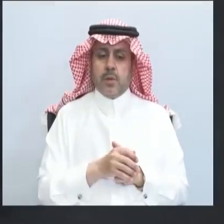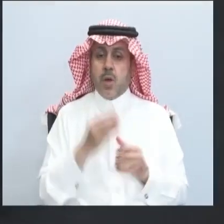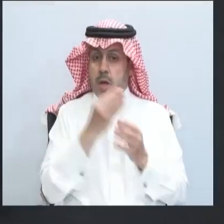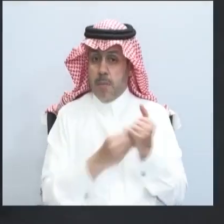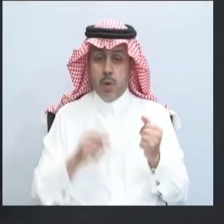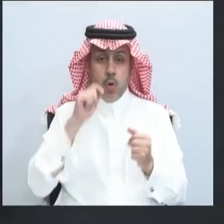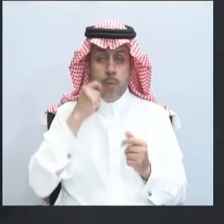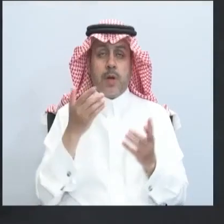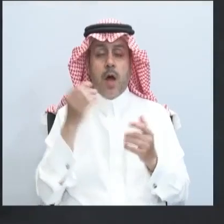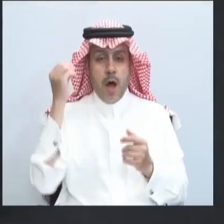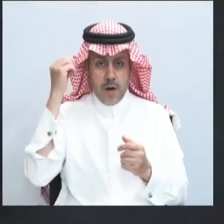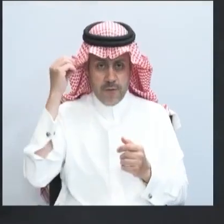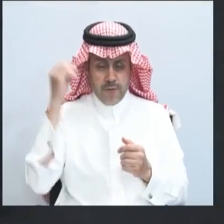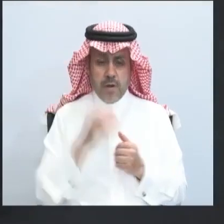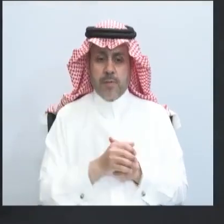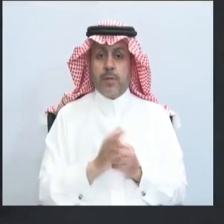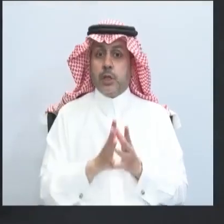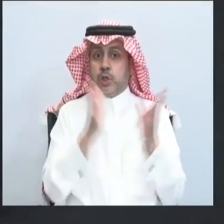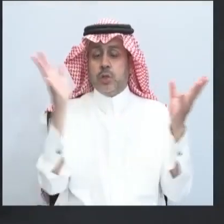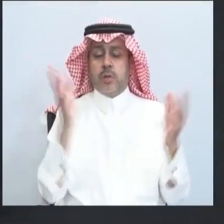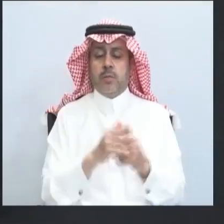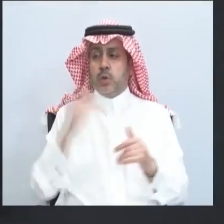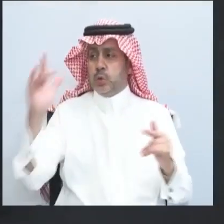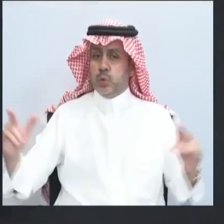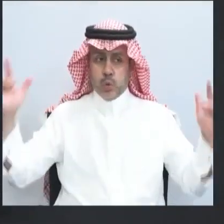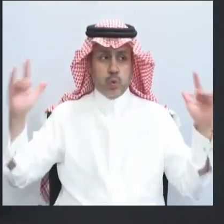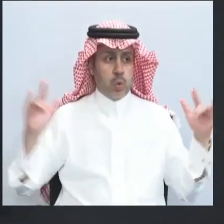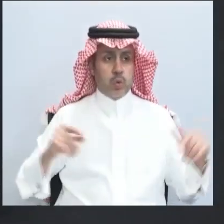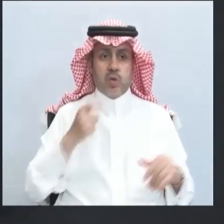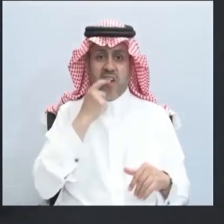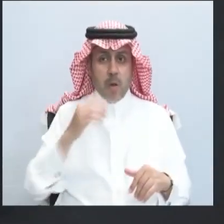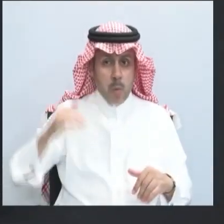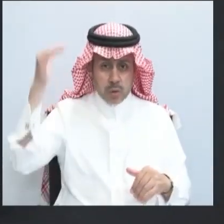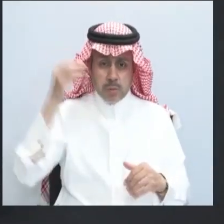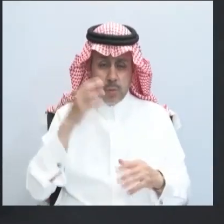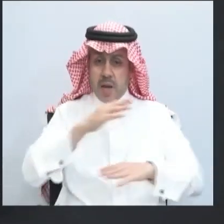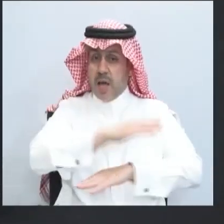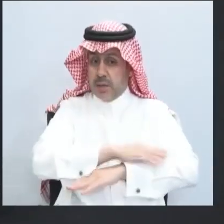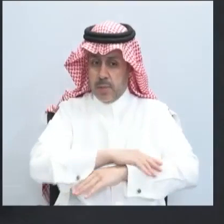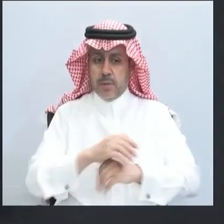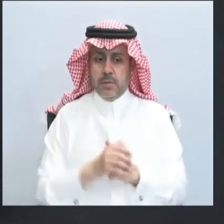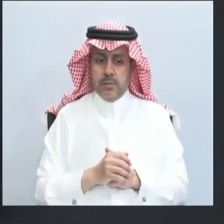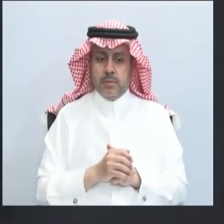يعرف الشجره لكن في مجلس كله كبار سن فمن ادبه